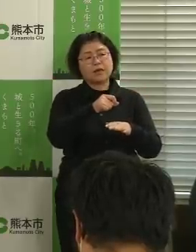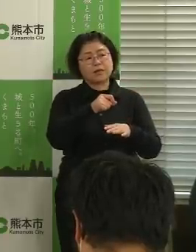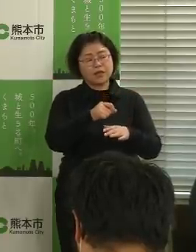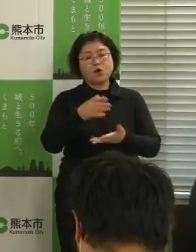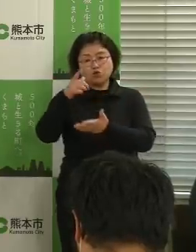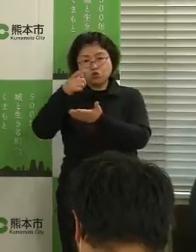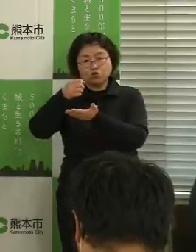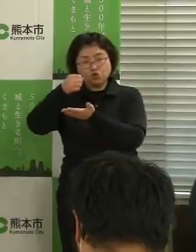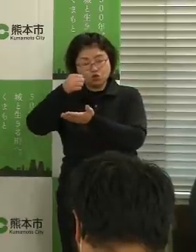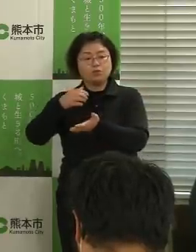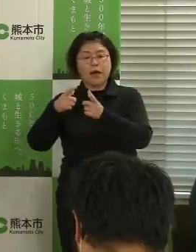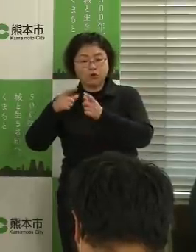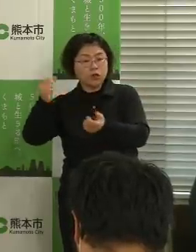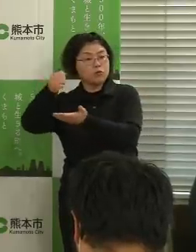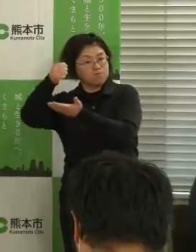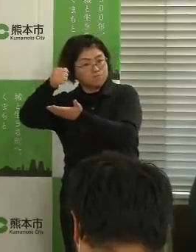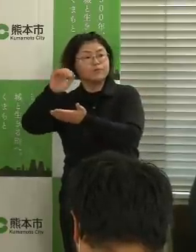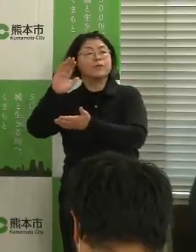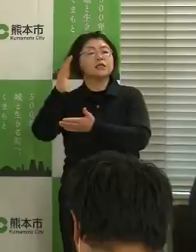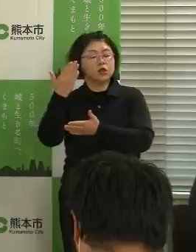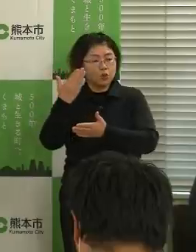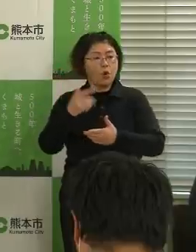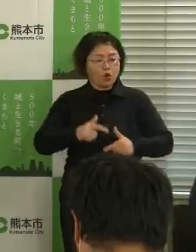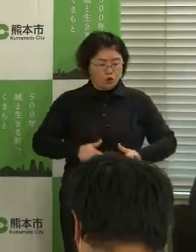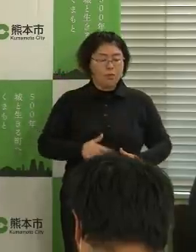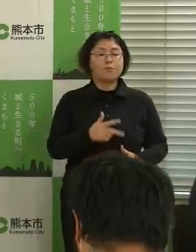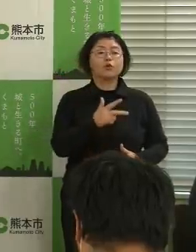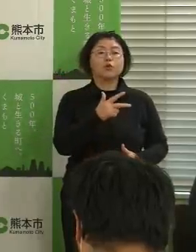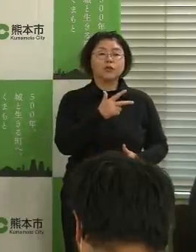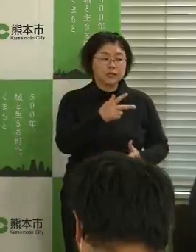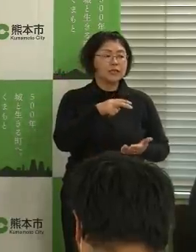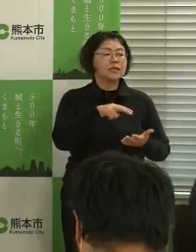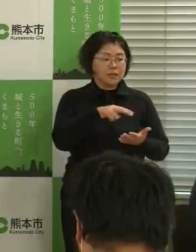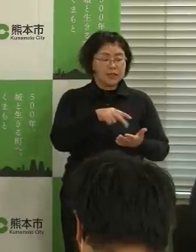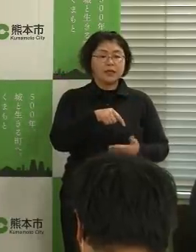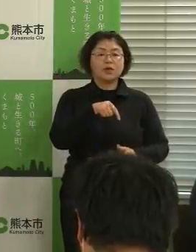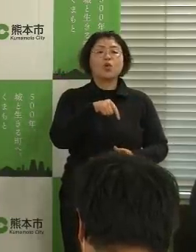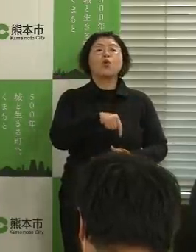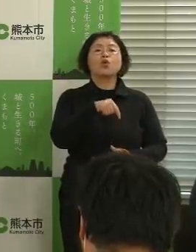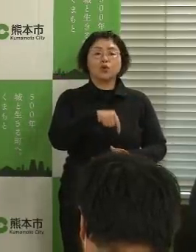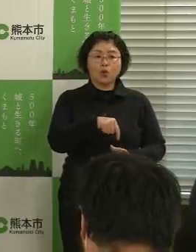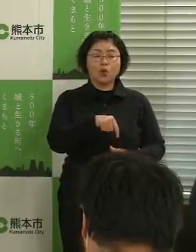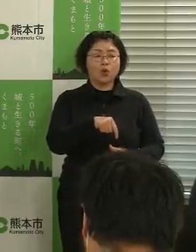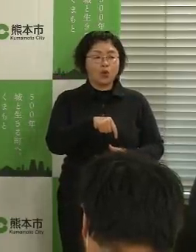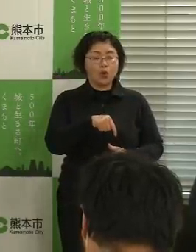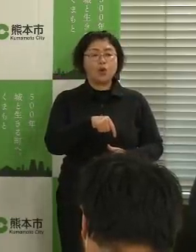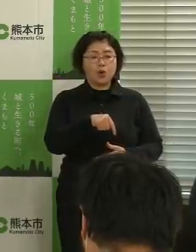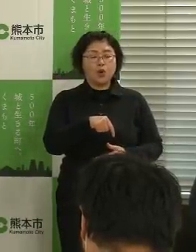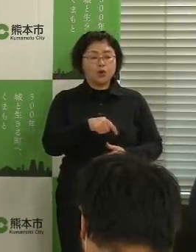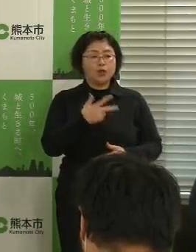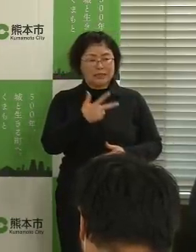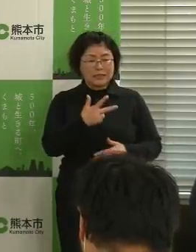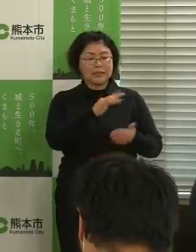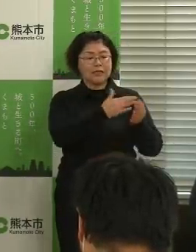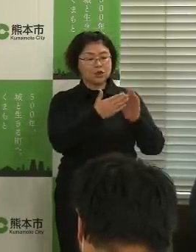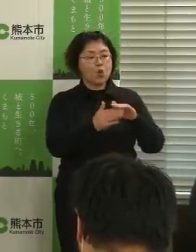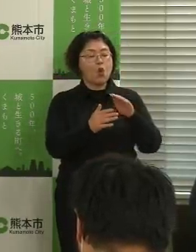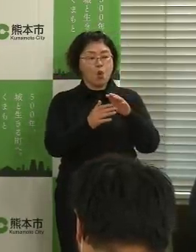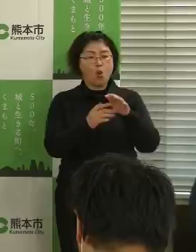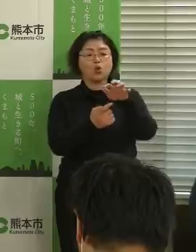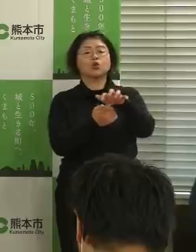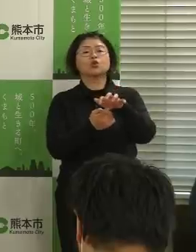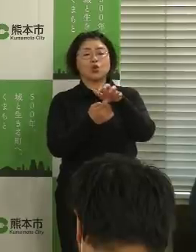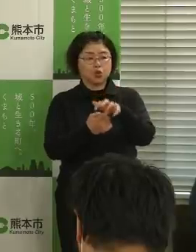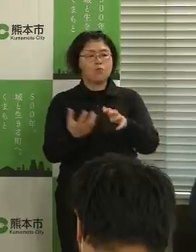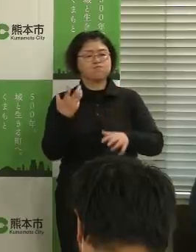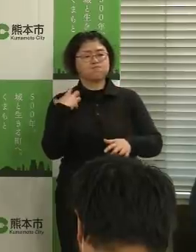源ではありますけれども、まあ、そういうふうに努めるのが我々、現場のですね、を預かる市町村の責務だろう